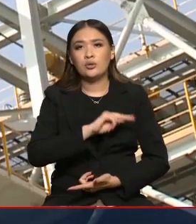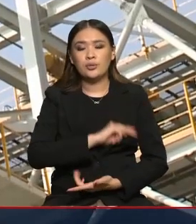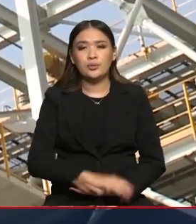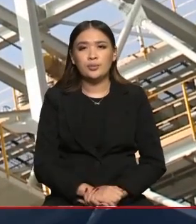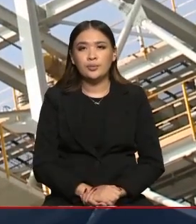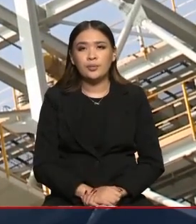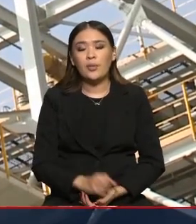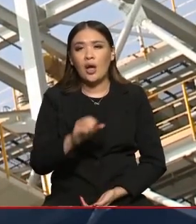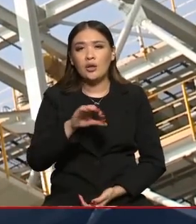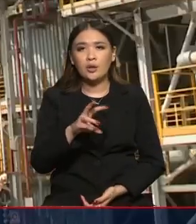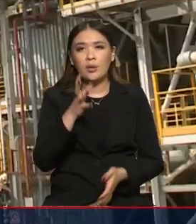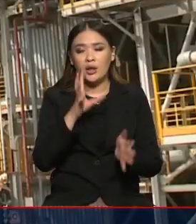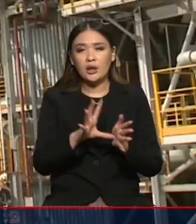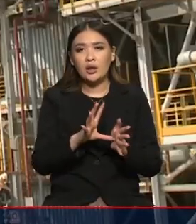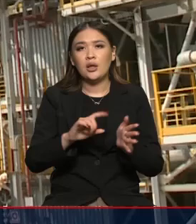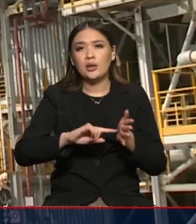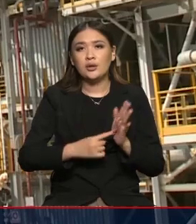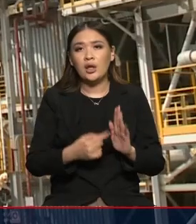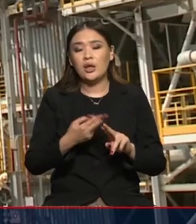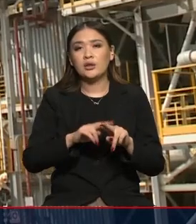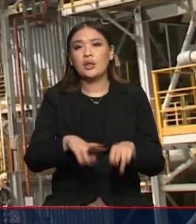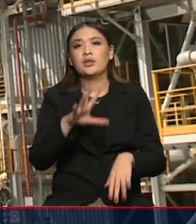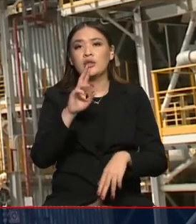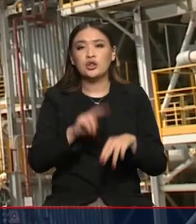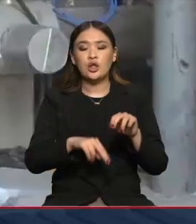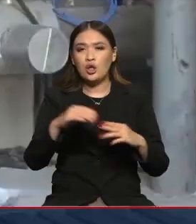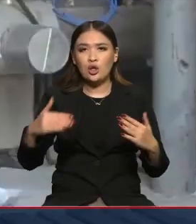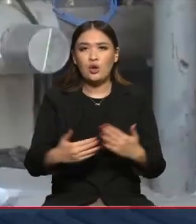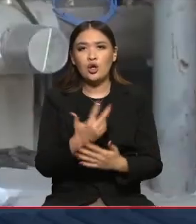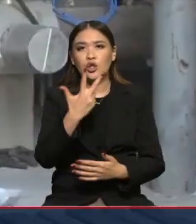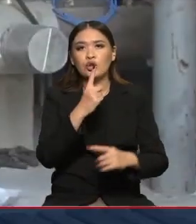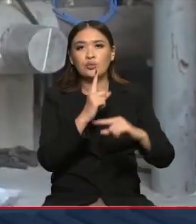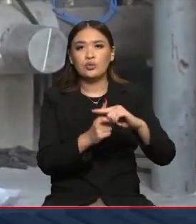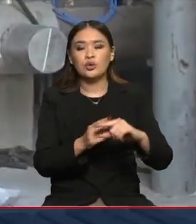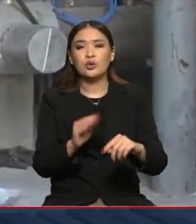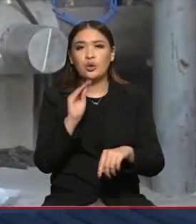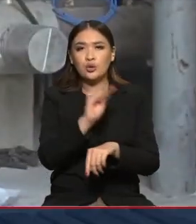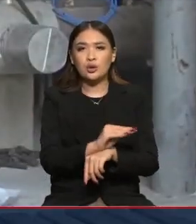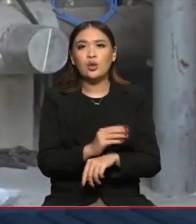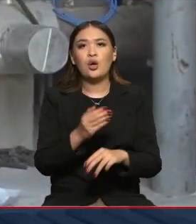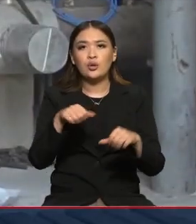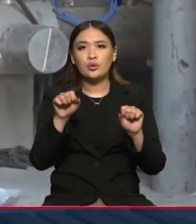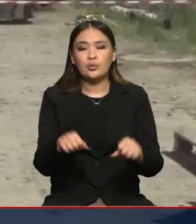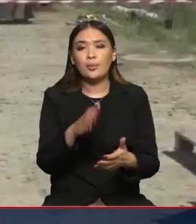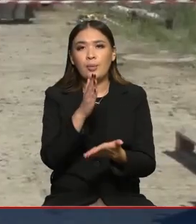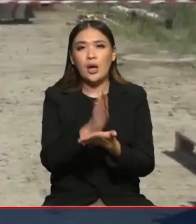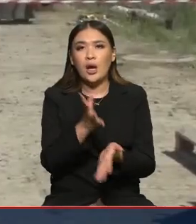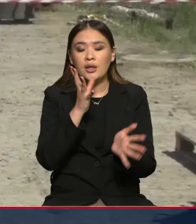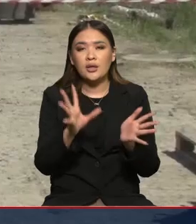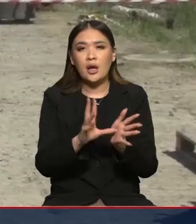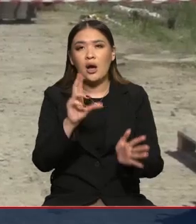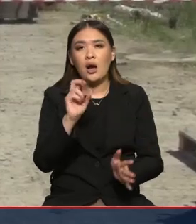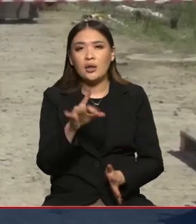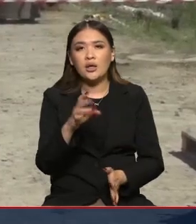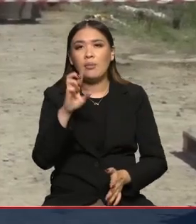елде атом энергиясы дамыса, маекті де қайта жандандыруға болады. Тіпті 3+ реакторын орнатуға мүмкіндік бар. Өйткені техникалық һәм кадрлық